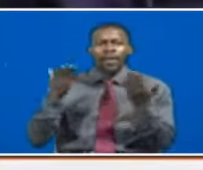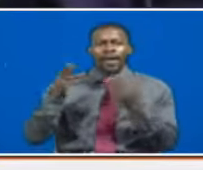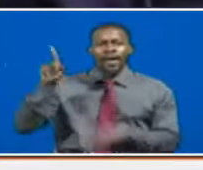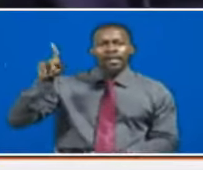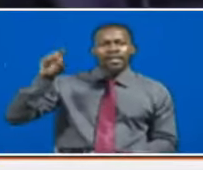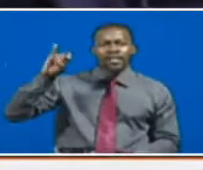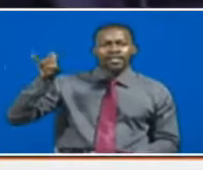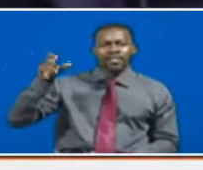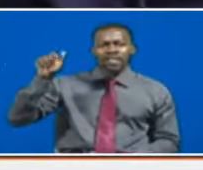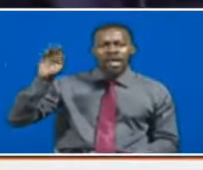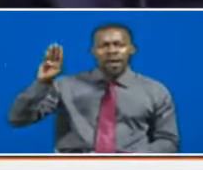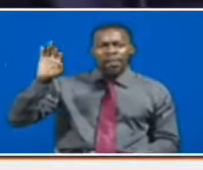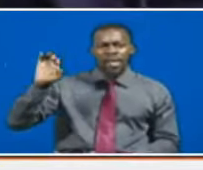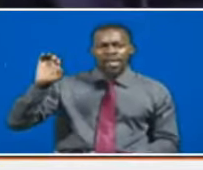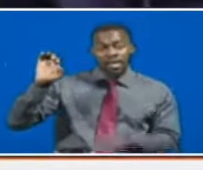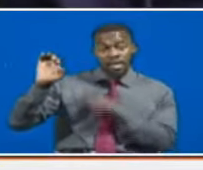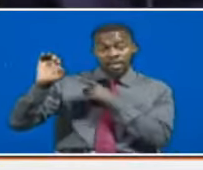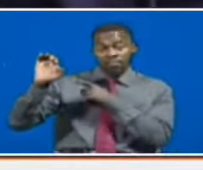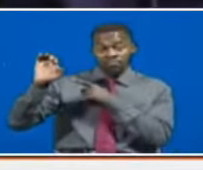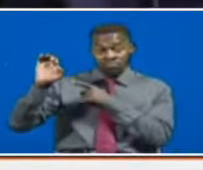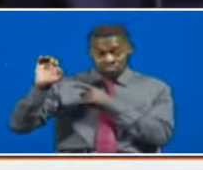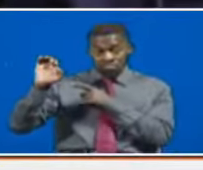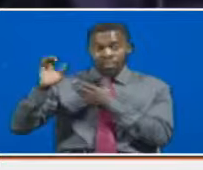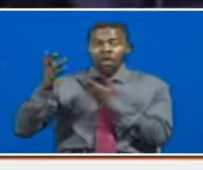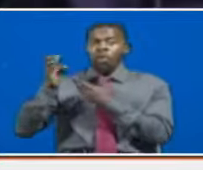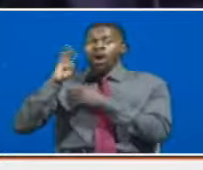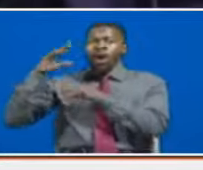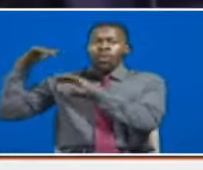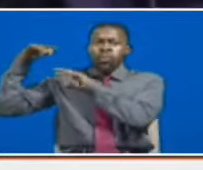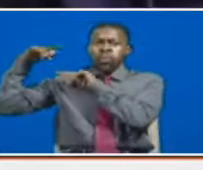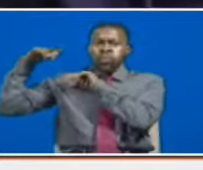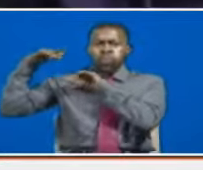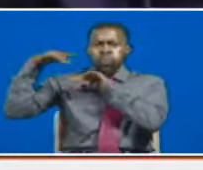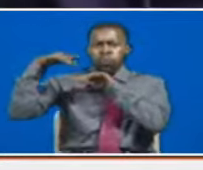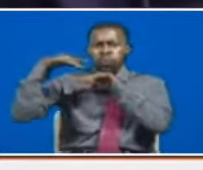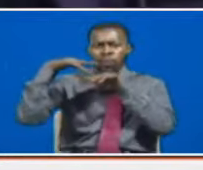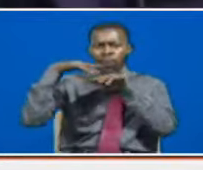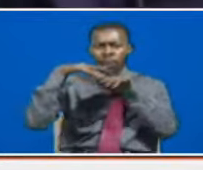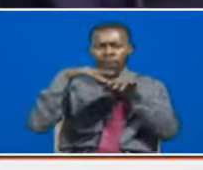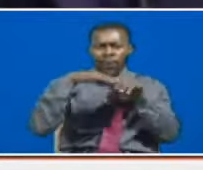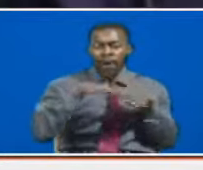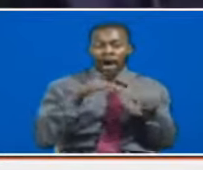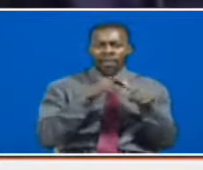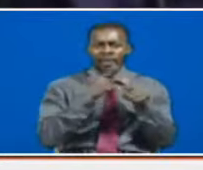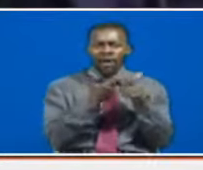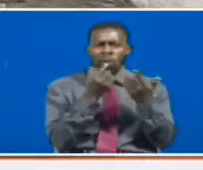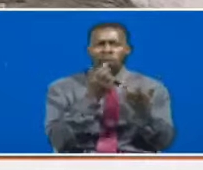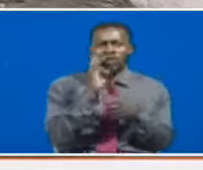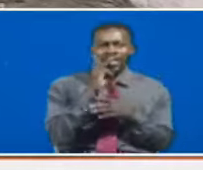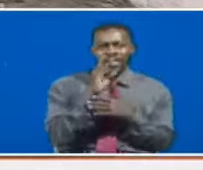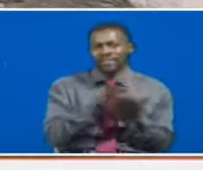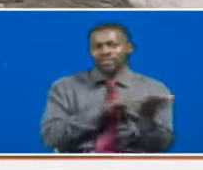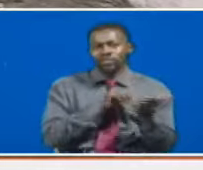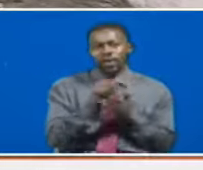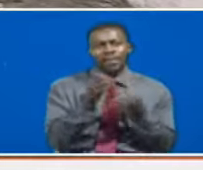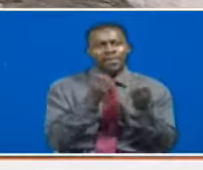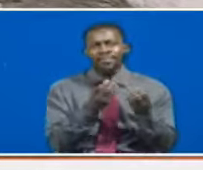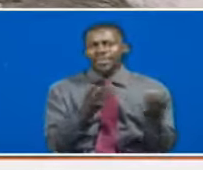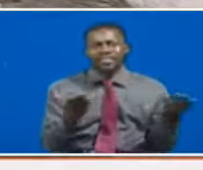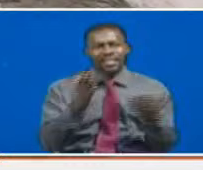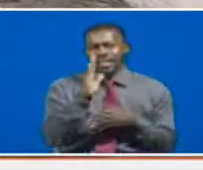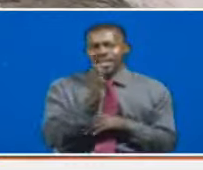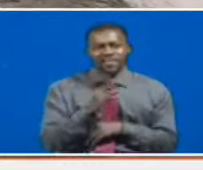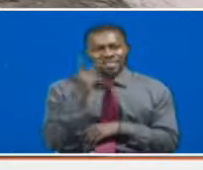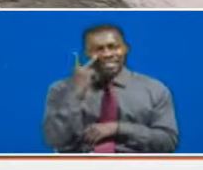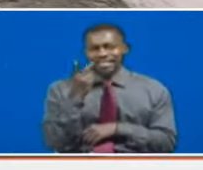ya samani, Kijabe mzee, yakakuja na nguvu nyingi sana, na maji yamerata madhara ambayo hayajaonekana